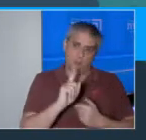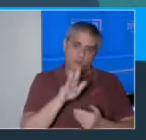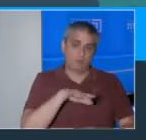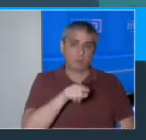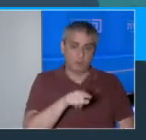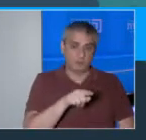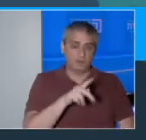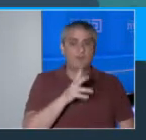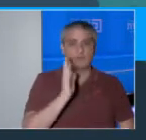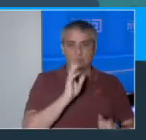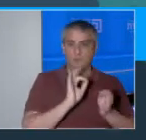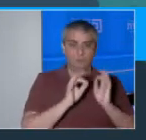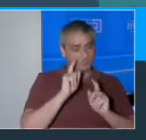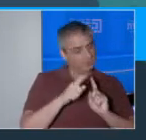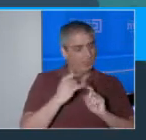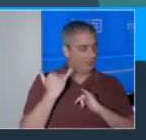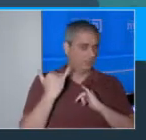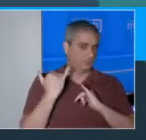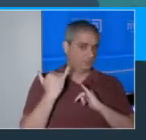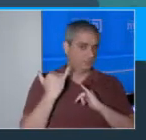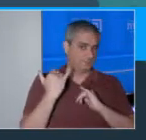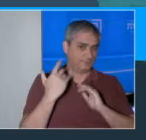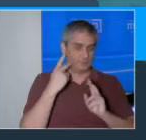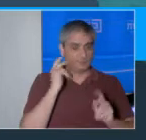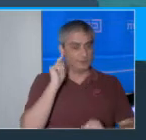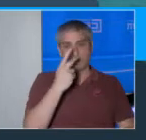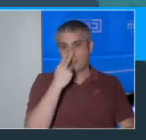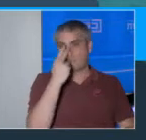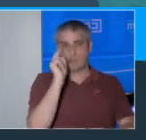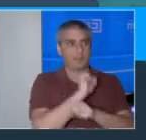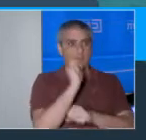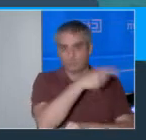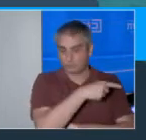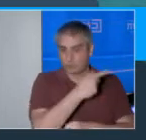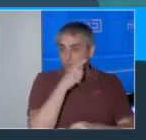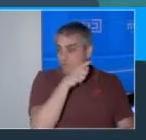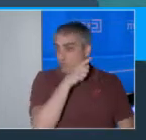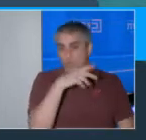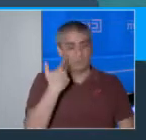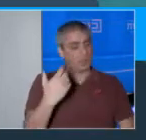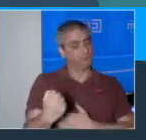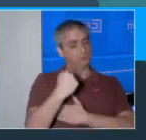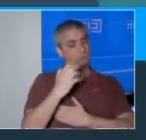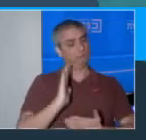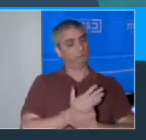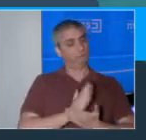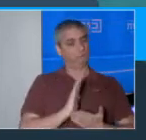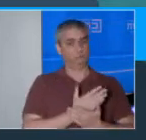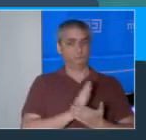הזה, ושאחרי המשפט נצטרך להביא אותה לביקורים שבועיים בכלא, ושבעצם הוא יהיה הסמכות